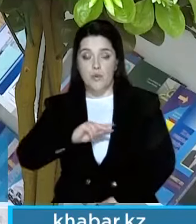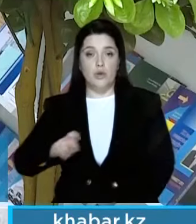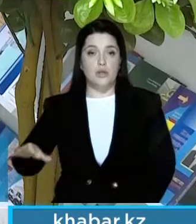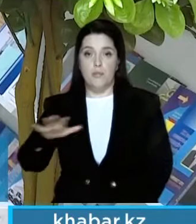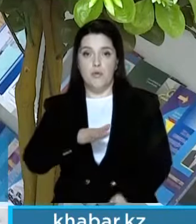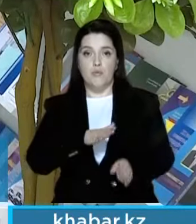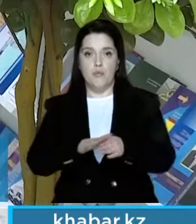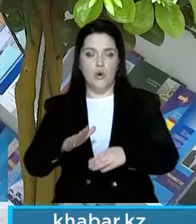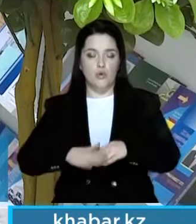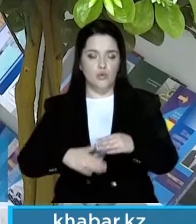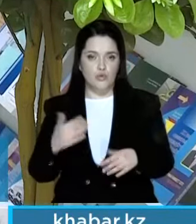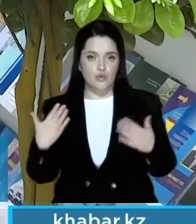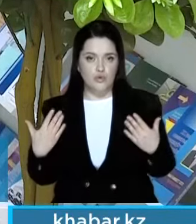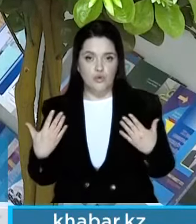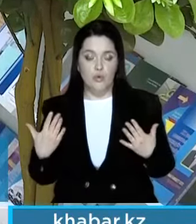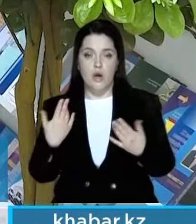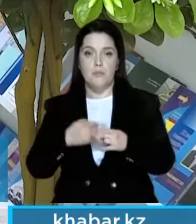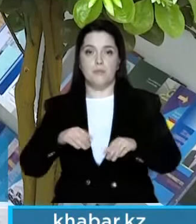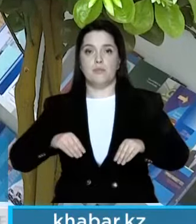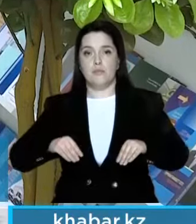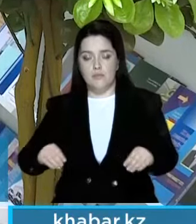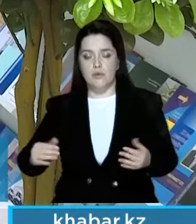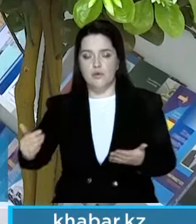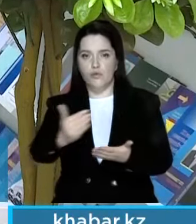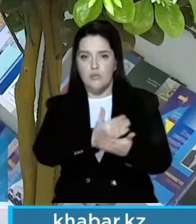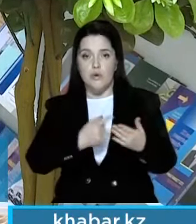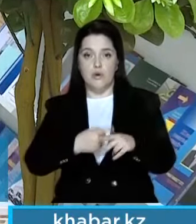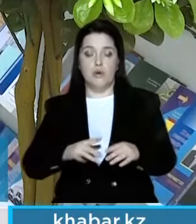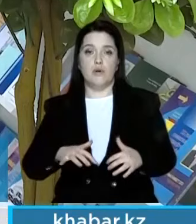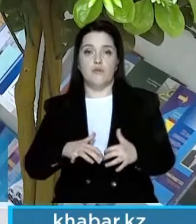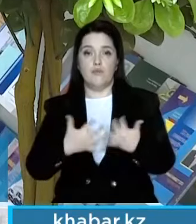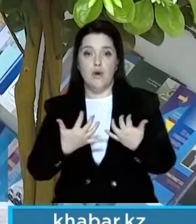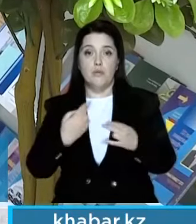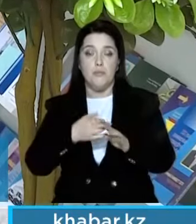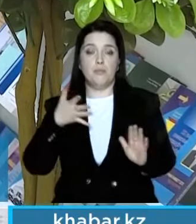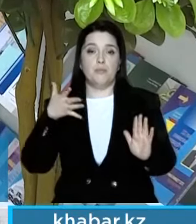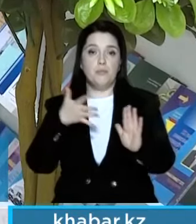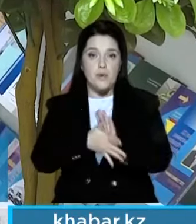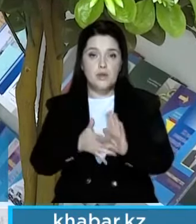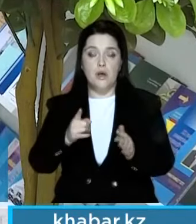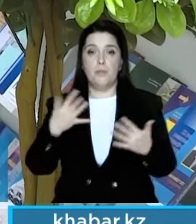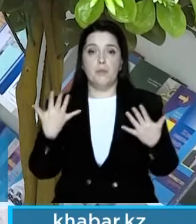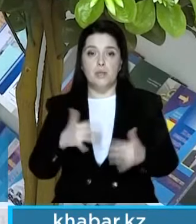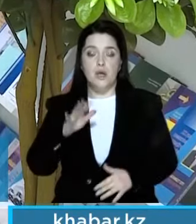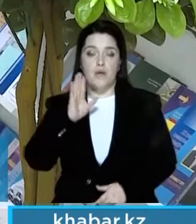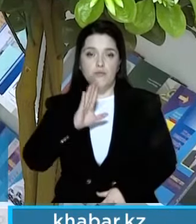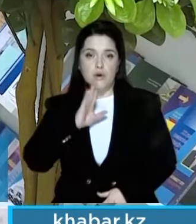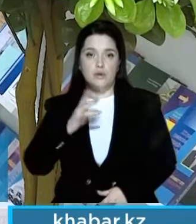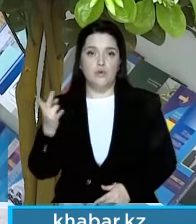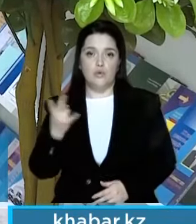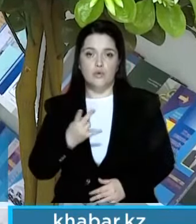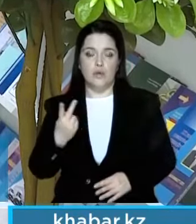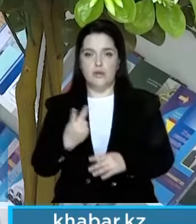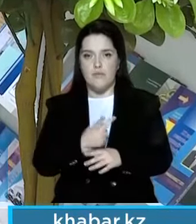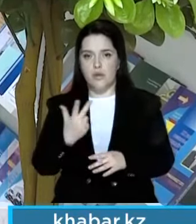выполняют вручную если весь процесс от посева до уборки урожая автоматизировать то потребление сопутствующей потери воды были бы минимальны в среднем